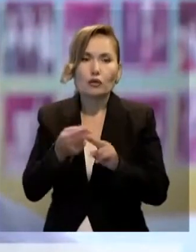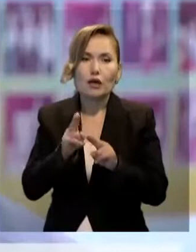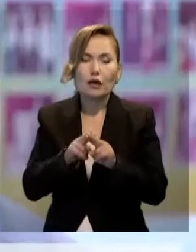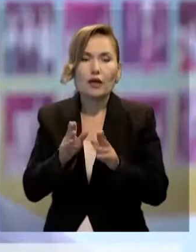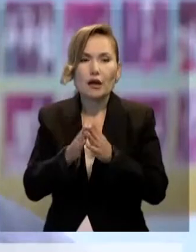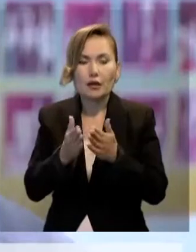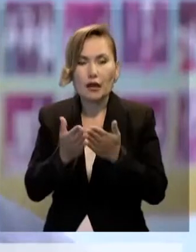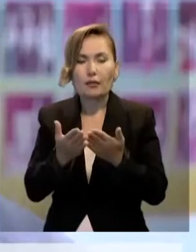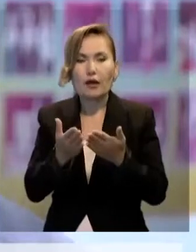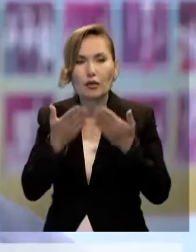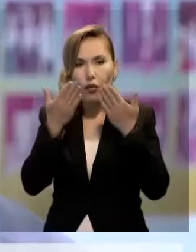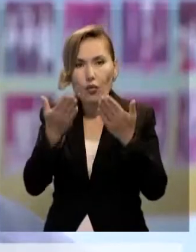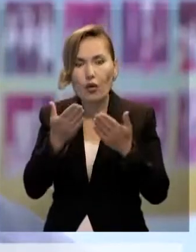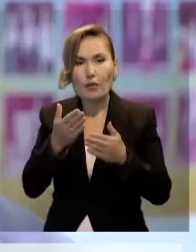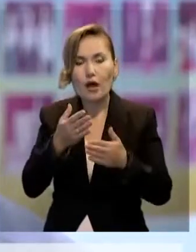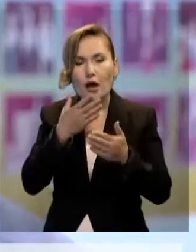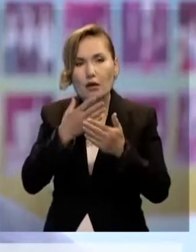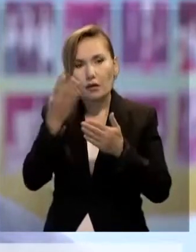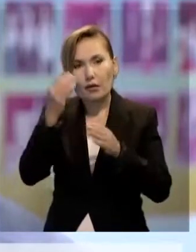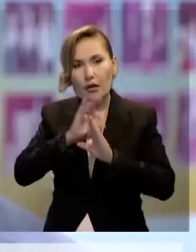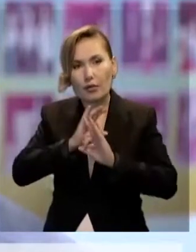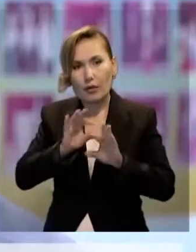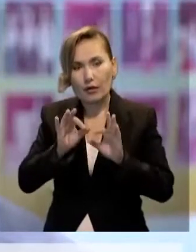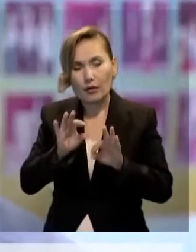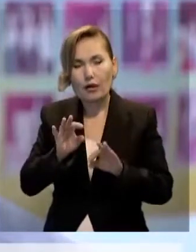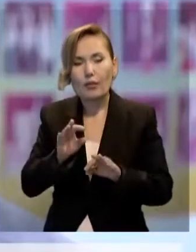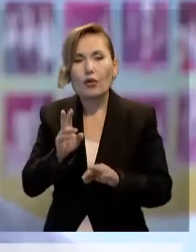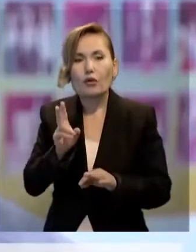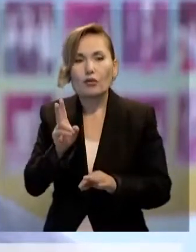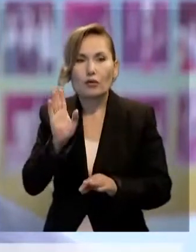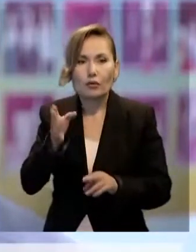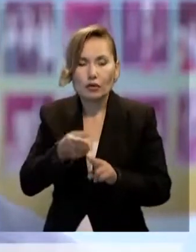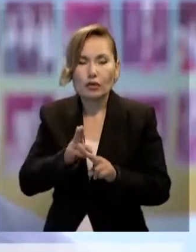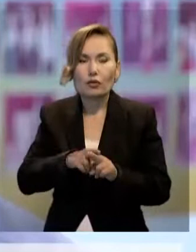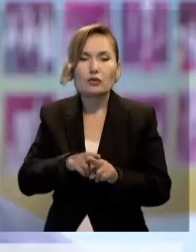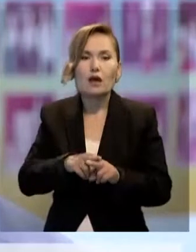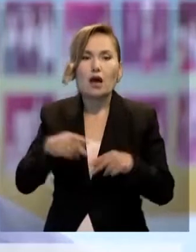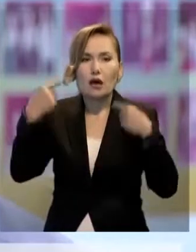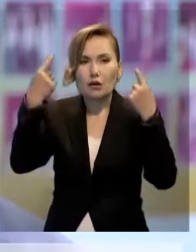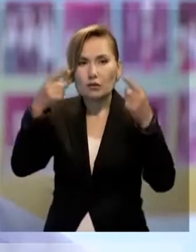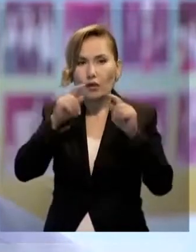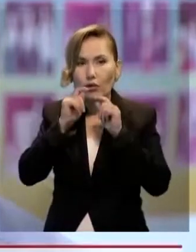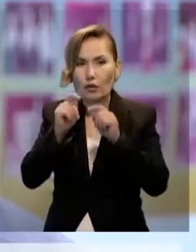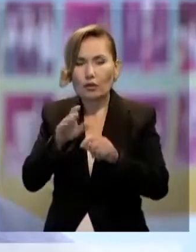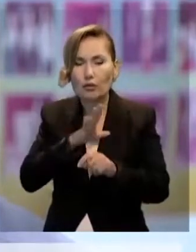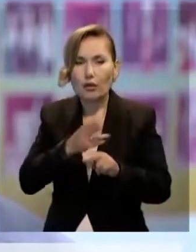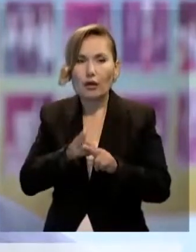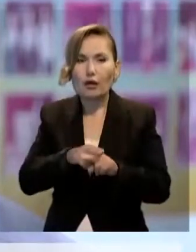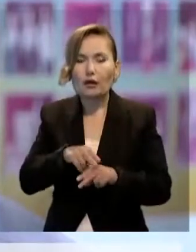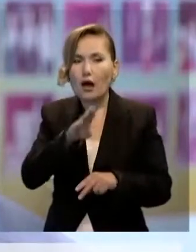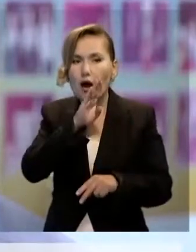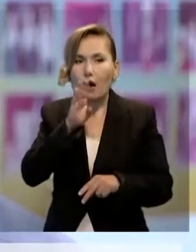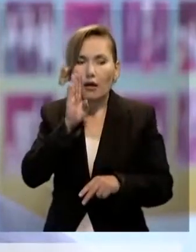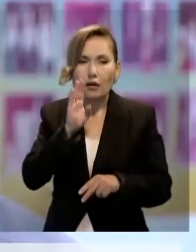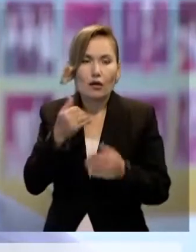беріп, соларға жаңа сыйлық ретінде қозыны бердік. Олар әке-шешелері түсінбей кейін звондап жатқан күндер болды. Балам үйге